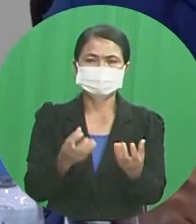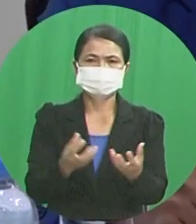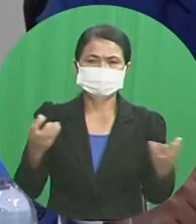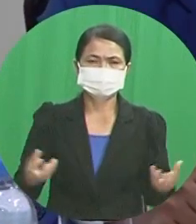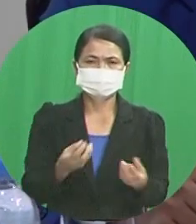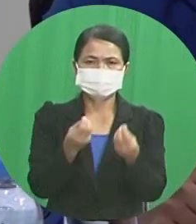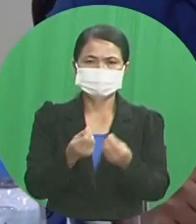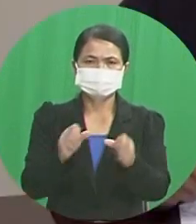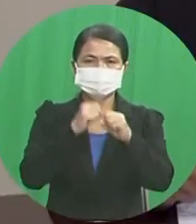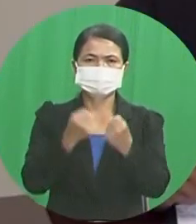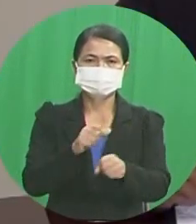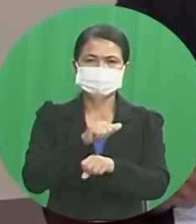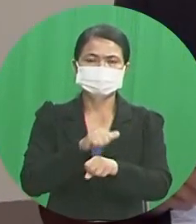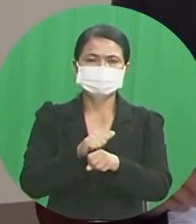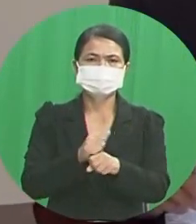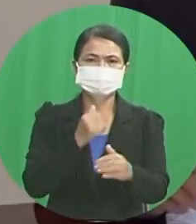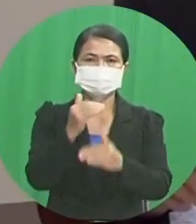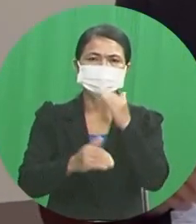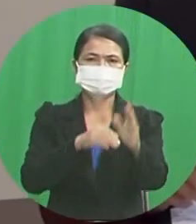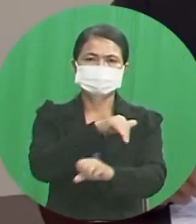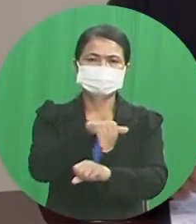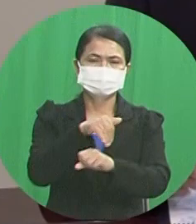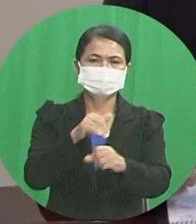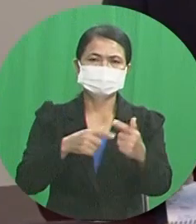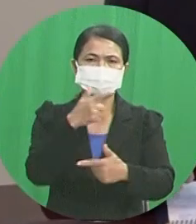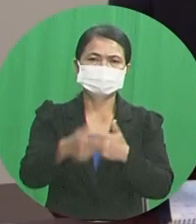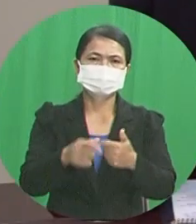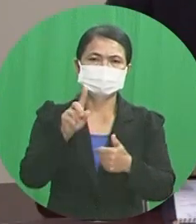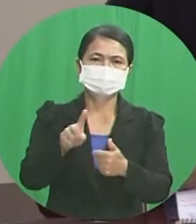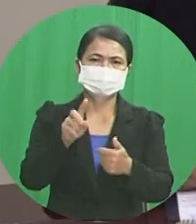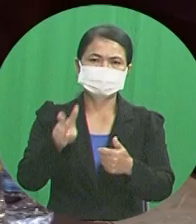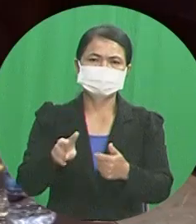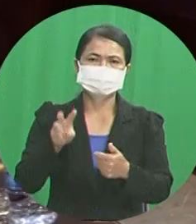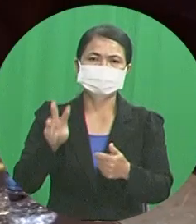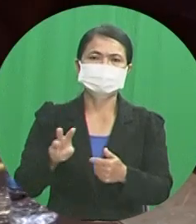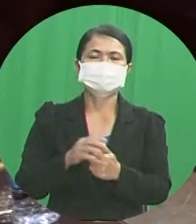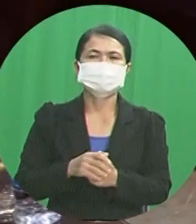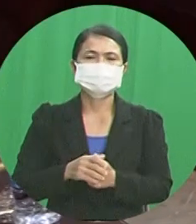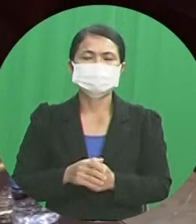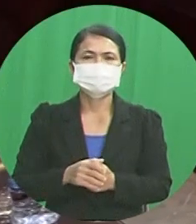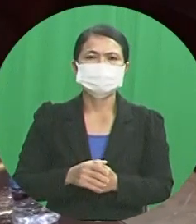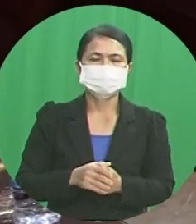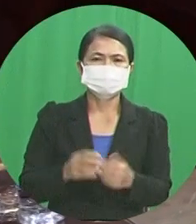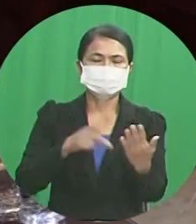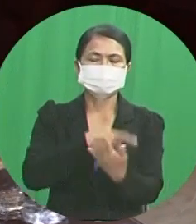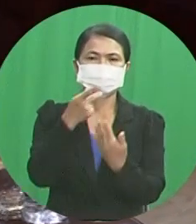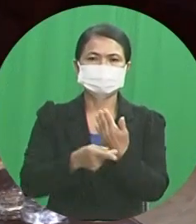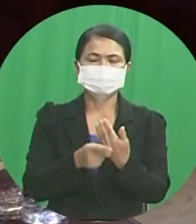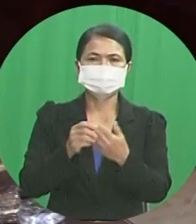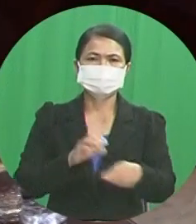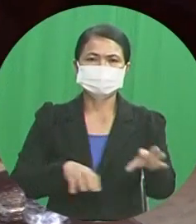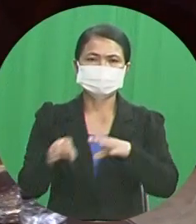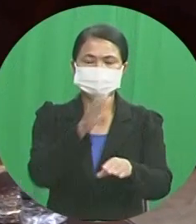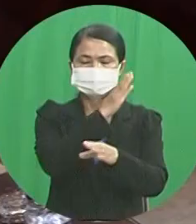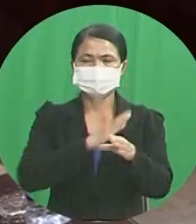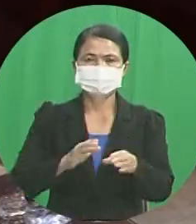កដីដើម្បីសង្គមកិច្ចនិងការអភិវឌ្ឍសេដ្ឋកិច្ចជំហានទី1ទី2និងទី3និងគម្រោងពិពិធកម្មក